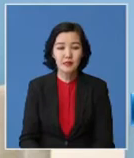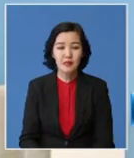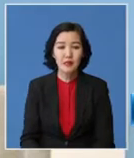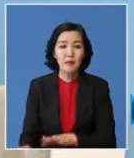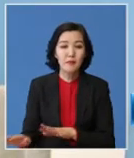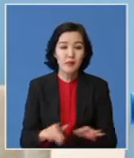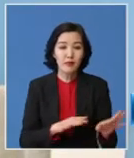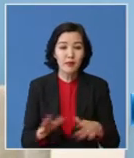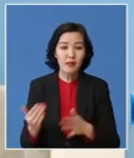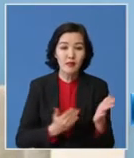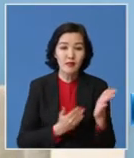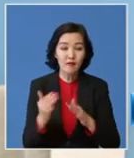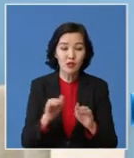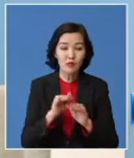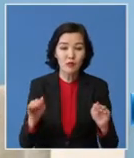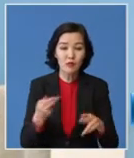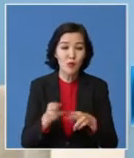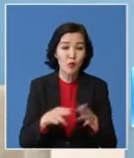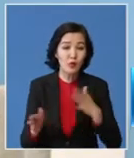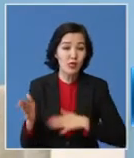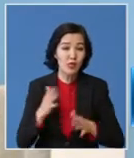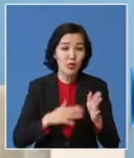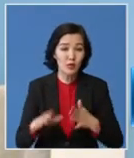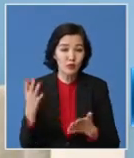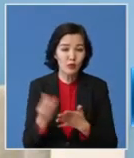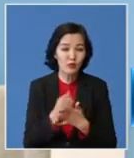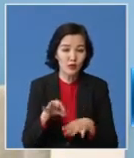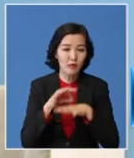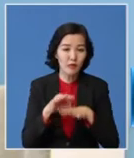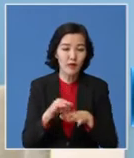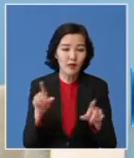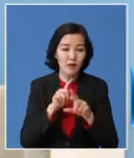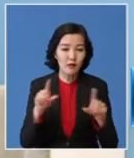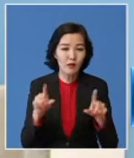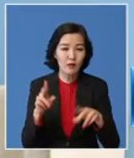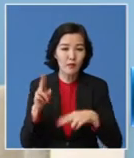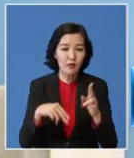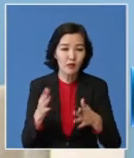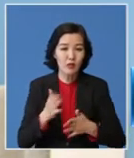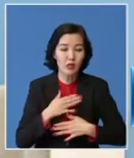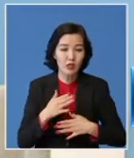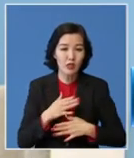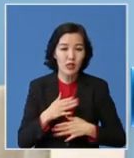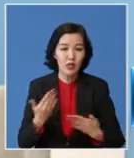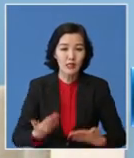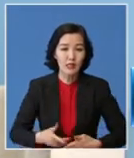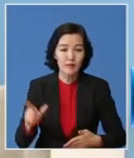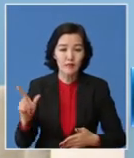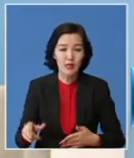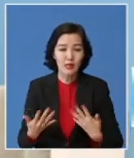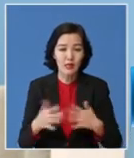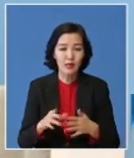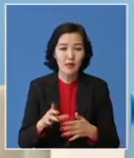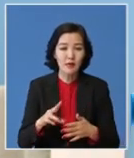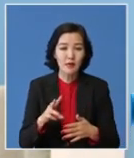Мероприятие прошло на высшем уровне. Очень рады, что успешно провели его. Это учебное заведение построил наш земляк, уроженец села Енбек